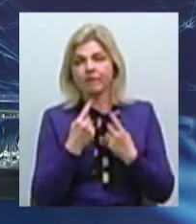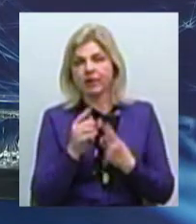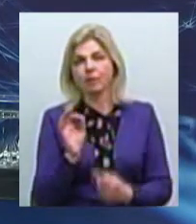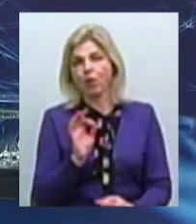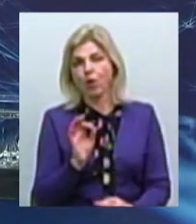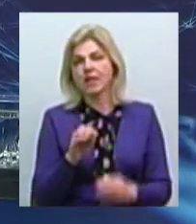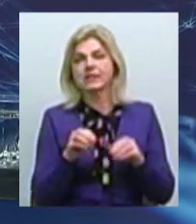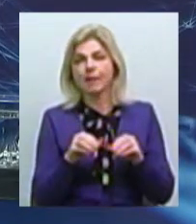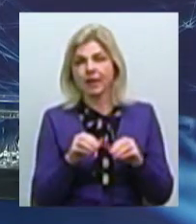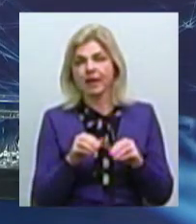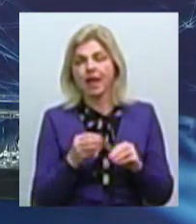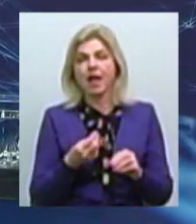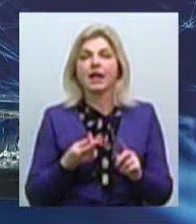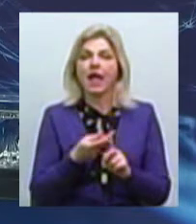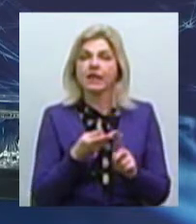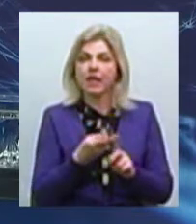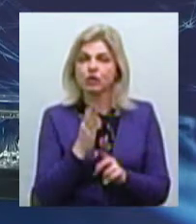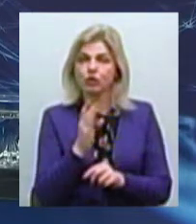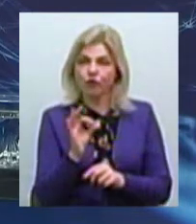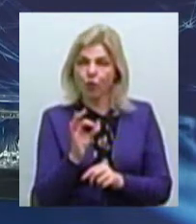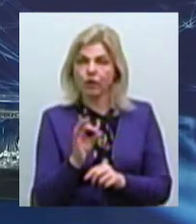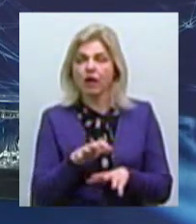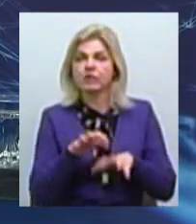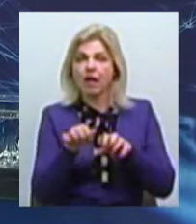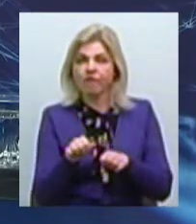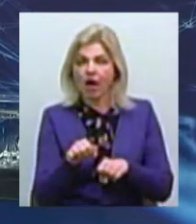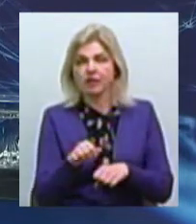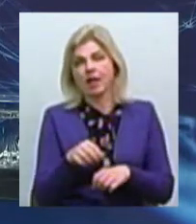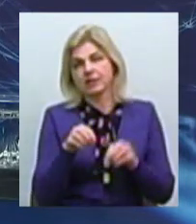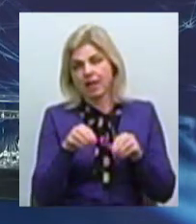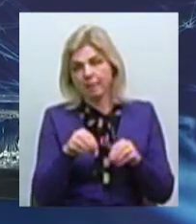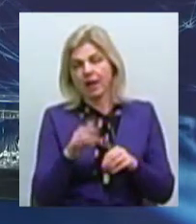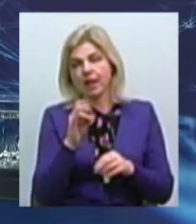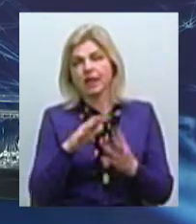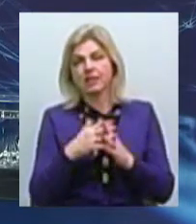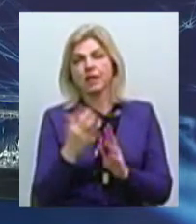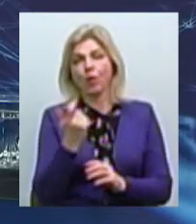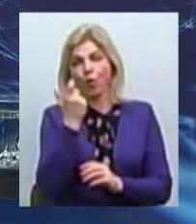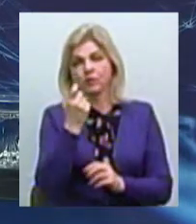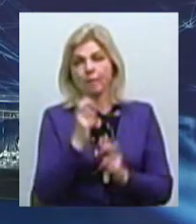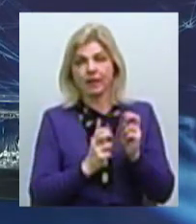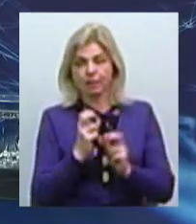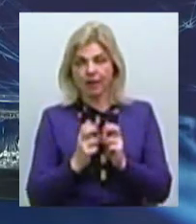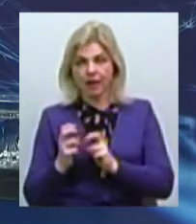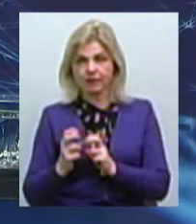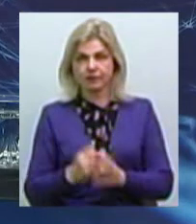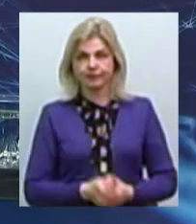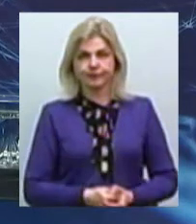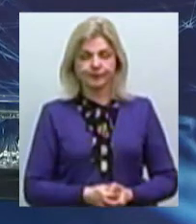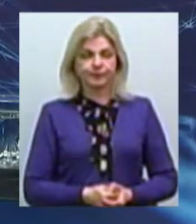земельном reuters твида и рейдерстве на рынке сельхоз предприятий вот